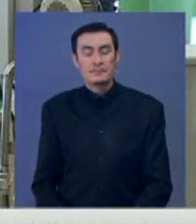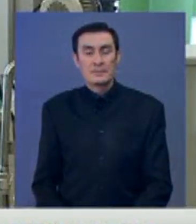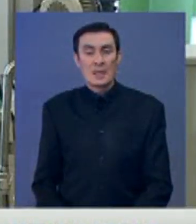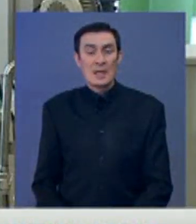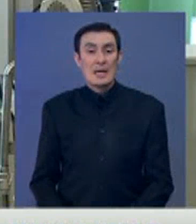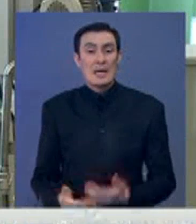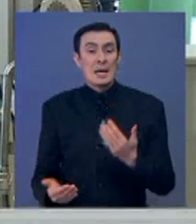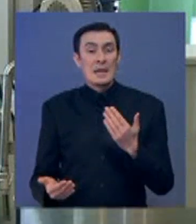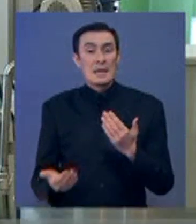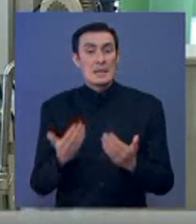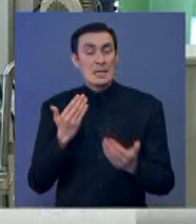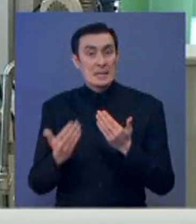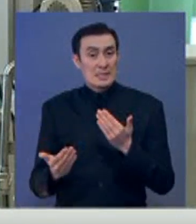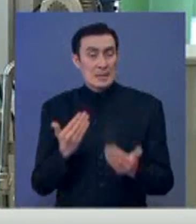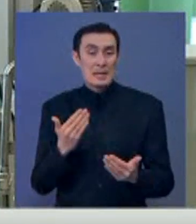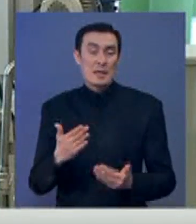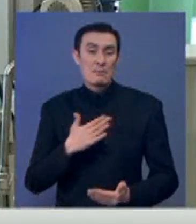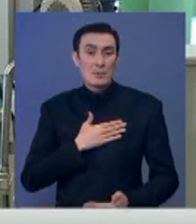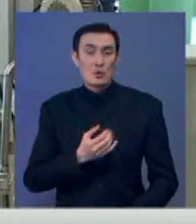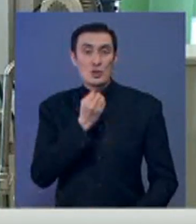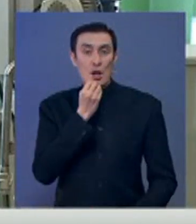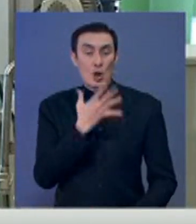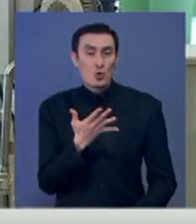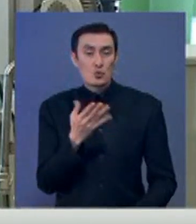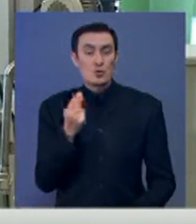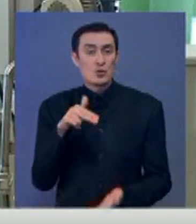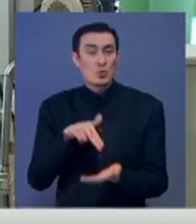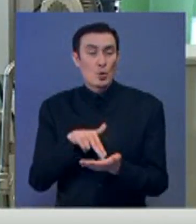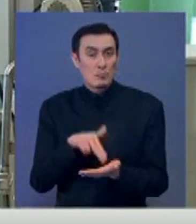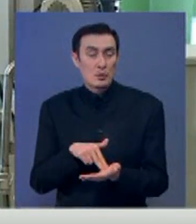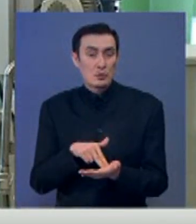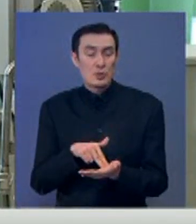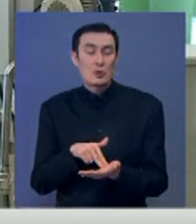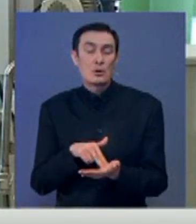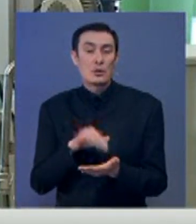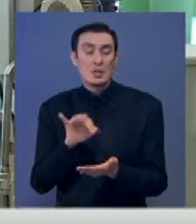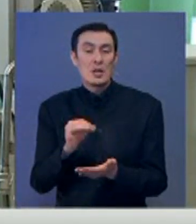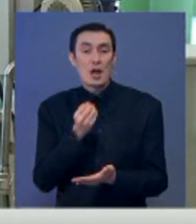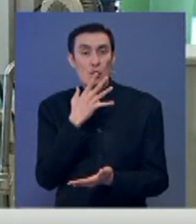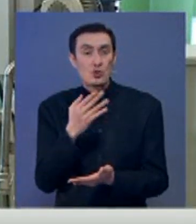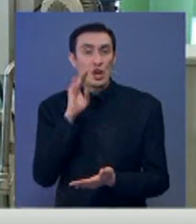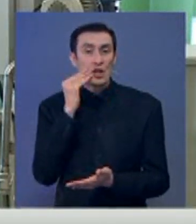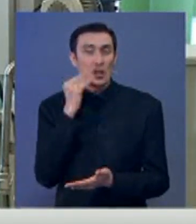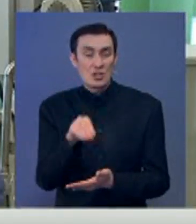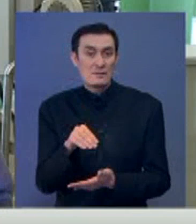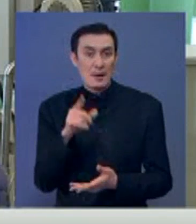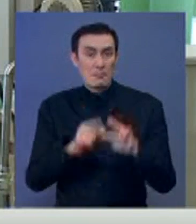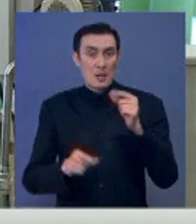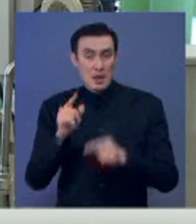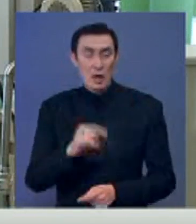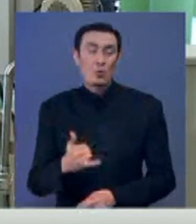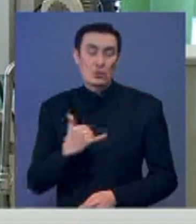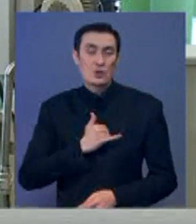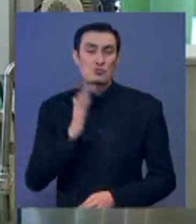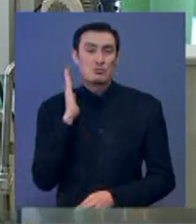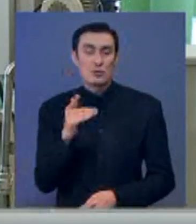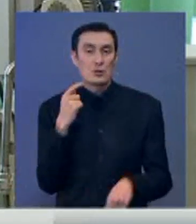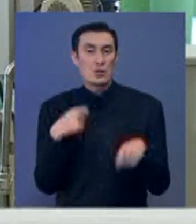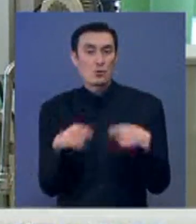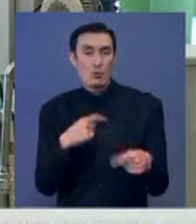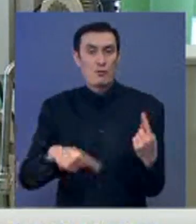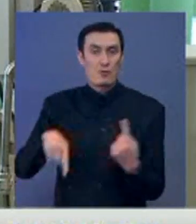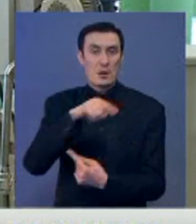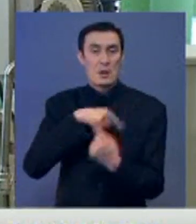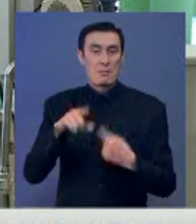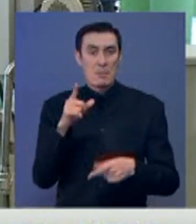Если поставить хорошие цены и качество молока хорошее сделать, думаю, сбыт молока будет в основном